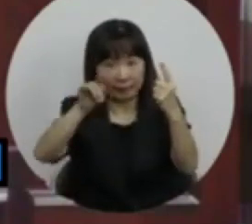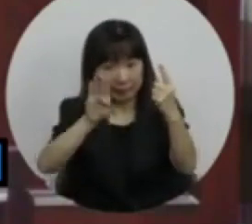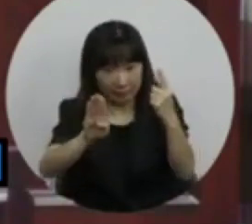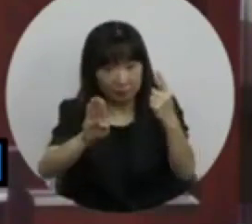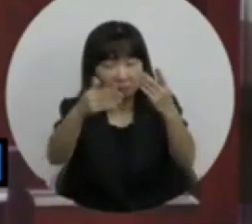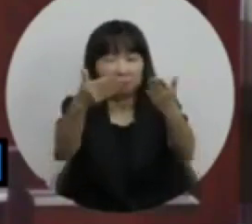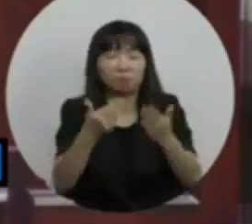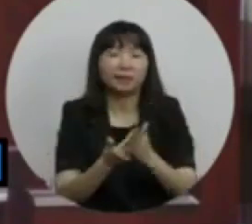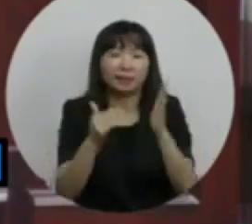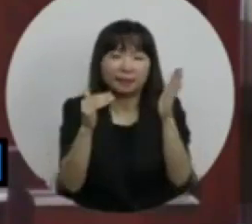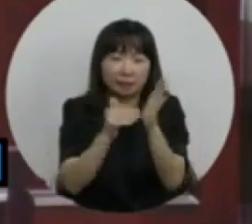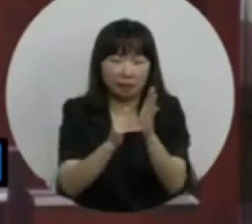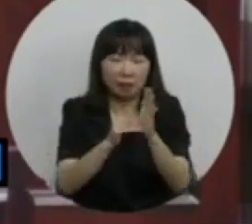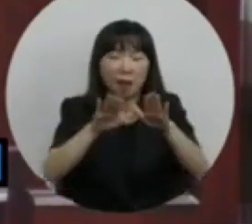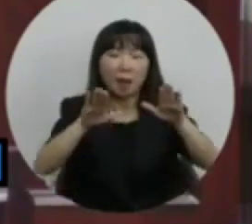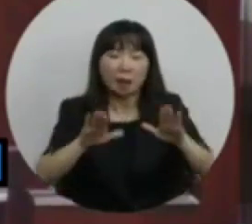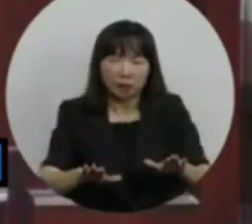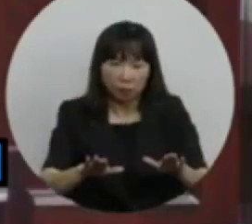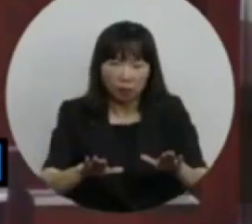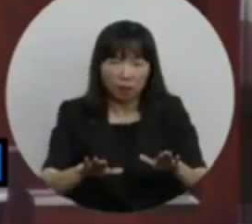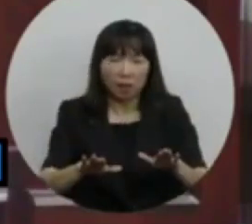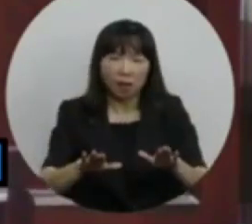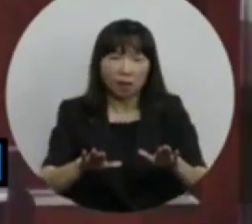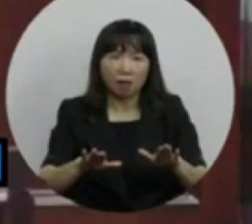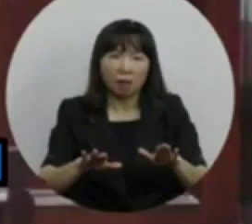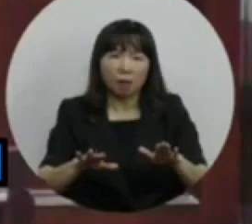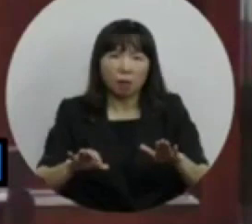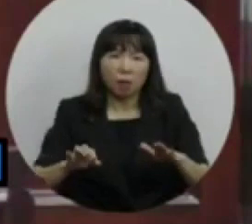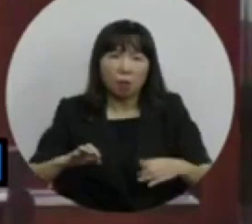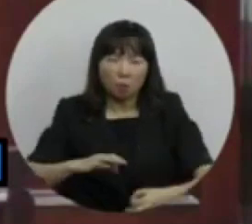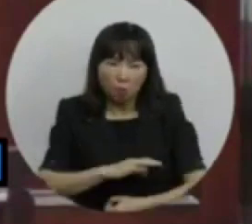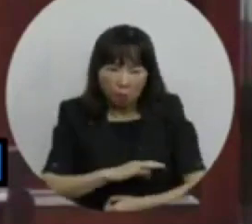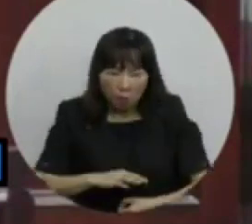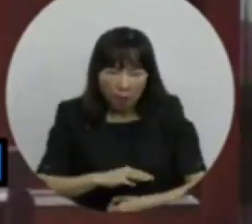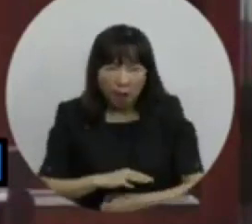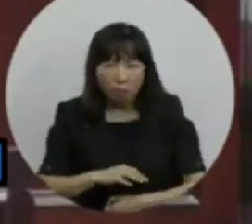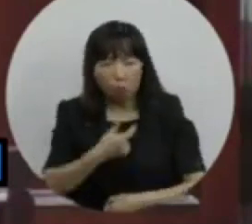들어 여주시는 부패 취약 분야 개선에 집중해